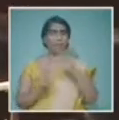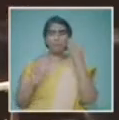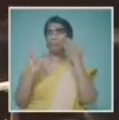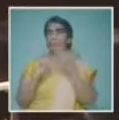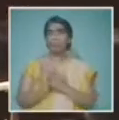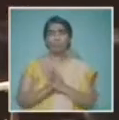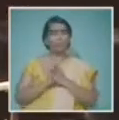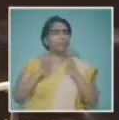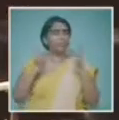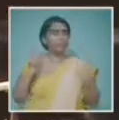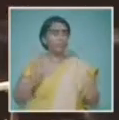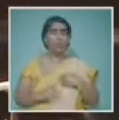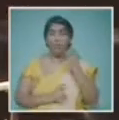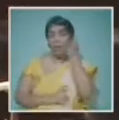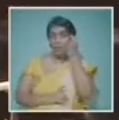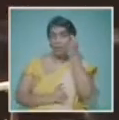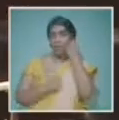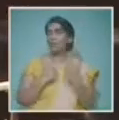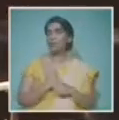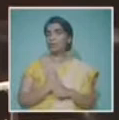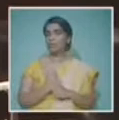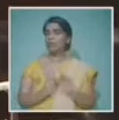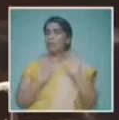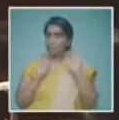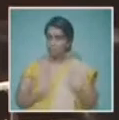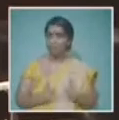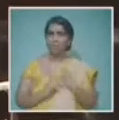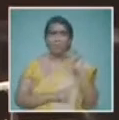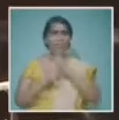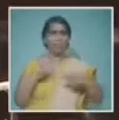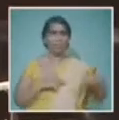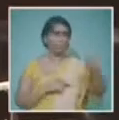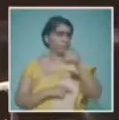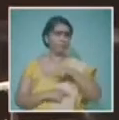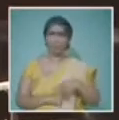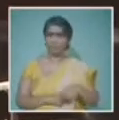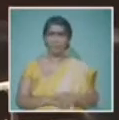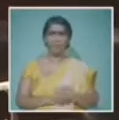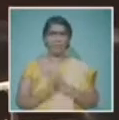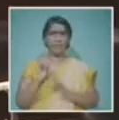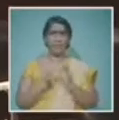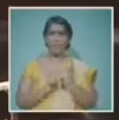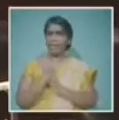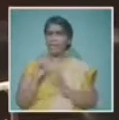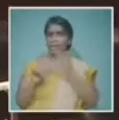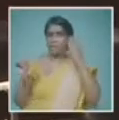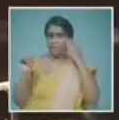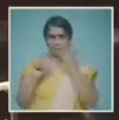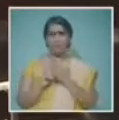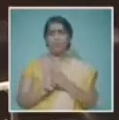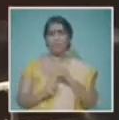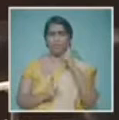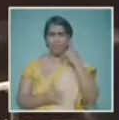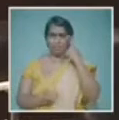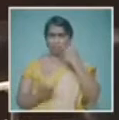පිළිබඳ මහා සංකල්ප මේකේ හදනවා. හැබැයි මෙහෙම පාර්ලිමේන්තුව ගැන ජනතාවගේ, මෙහෙම මන්ත්‍රීවරු ඇමතිවරු ගැන ජනතාවගේ විශ්වාසෝපයක්